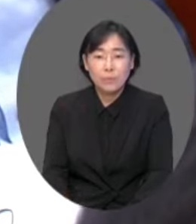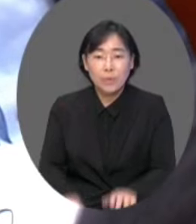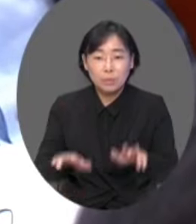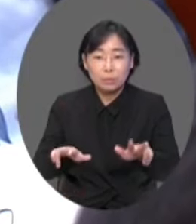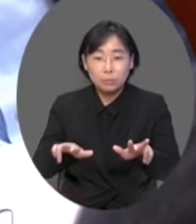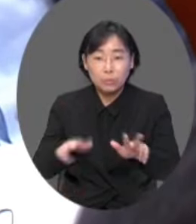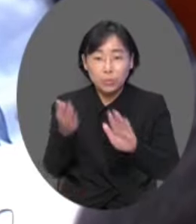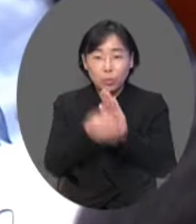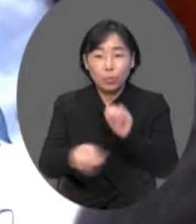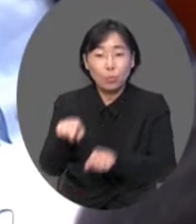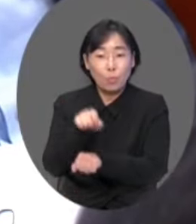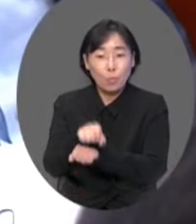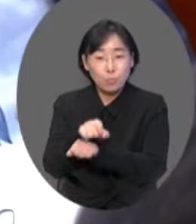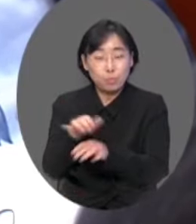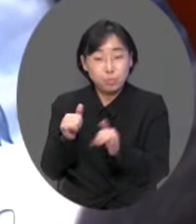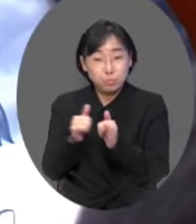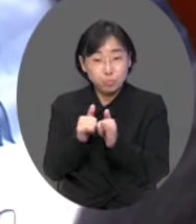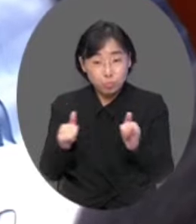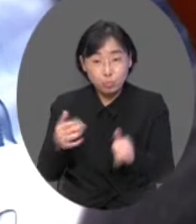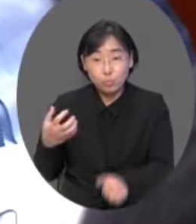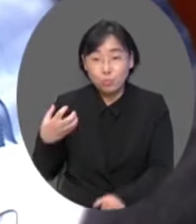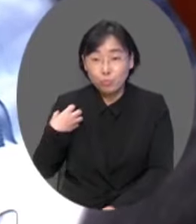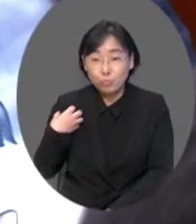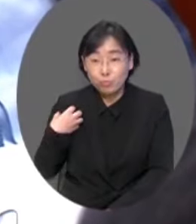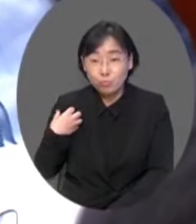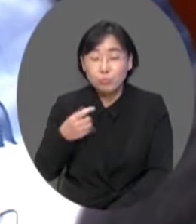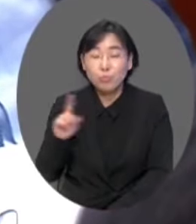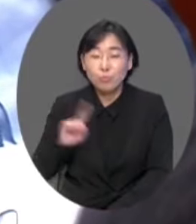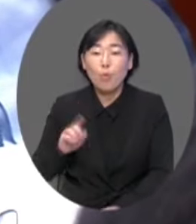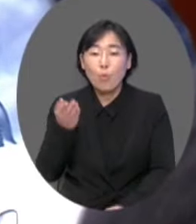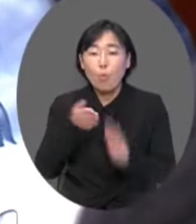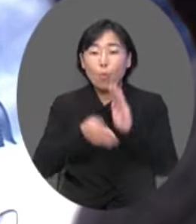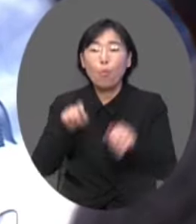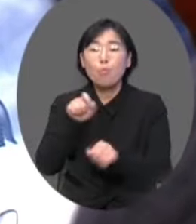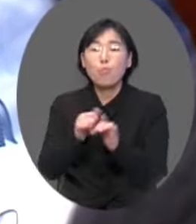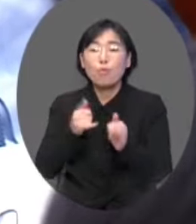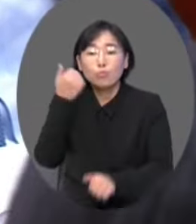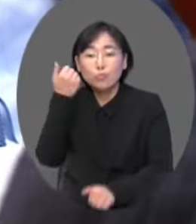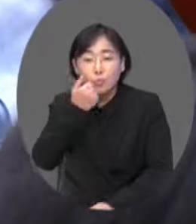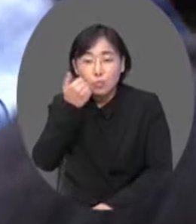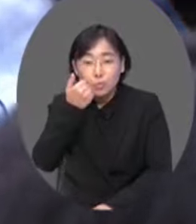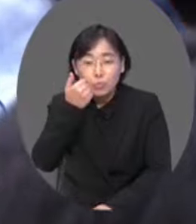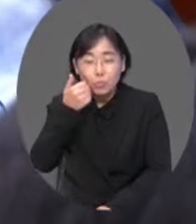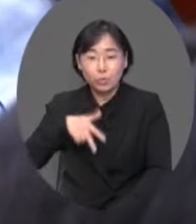공무원은 무엇하는 사람입니까? 공무원은 누구입니까?